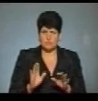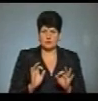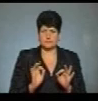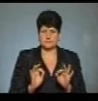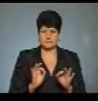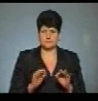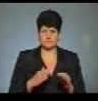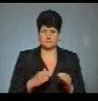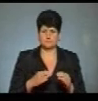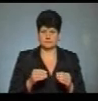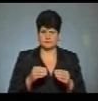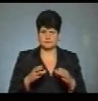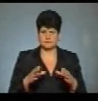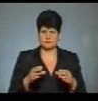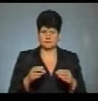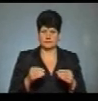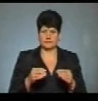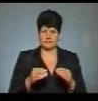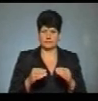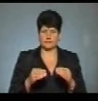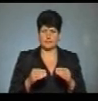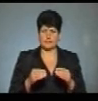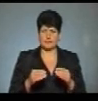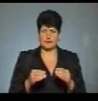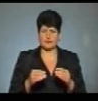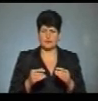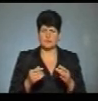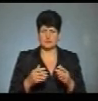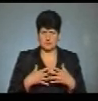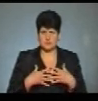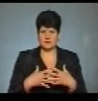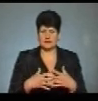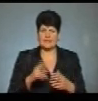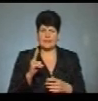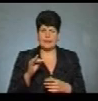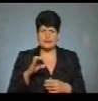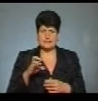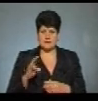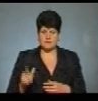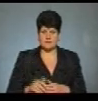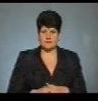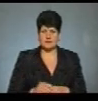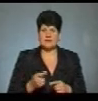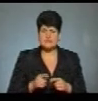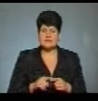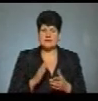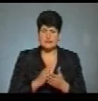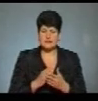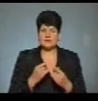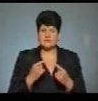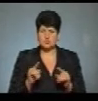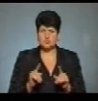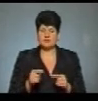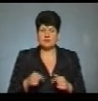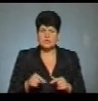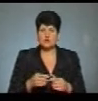оксигенацію кисню в хворого. Це є альтернатива штучній